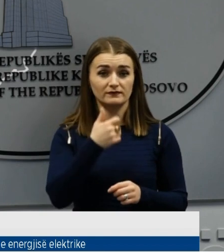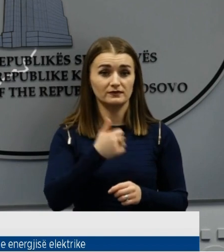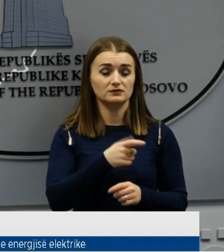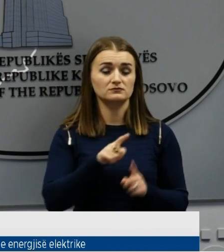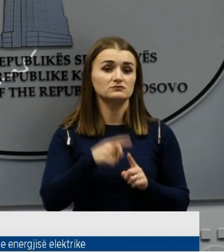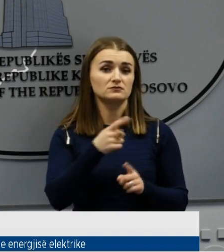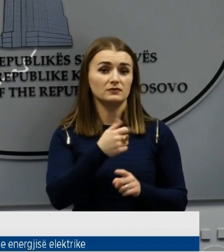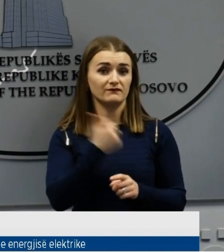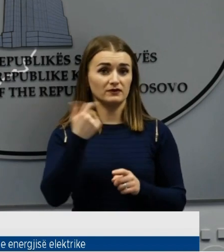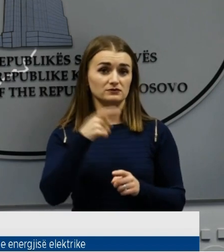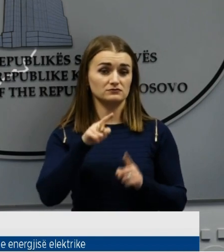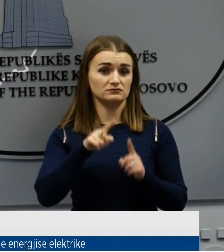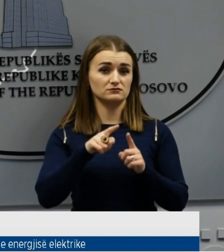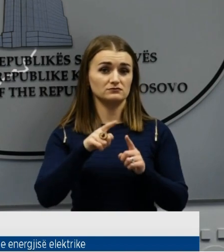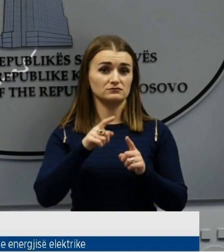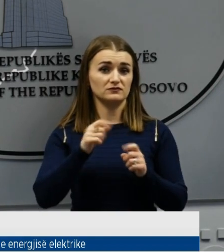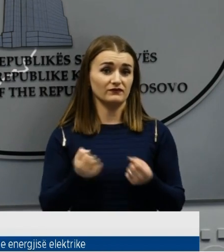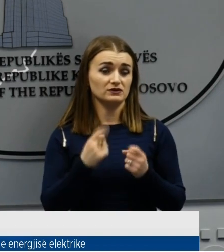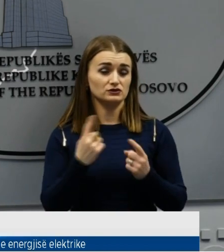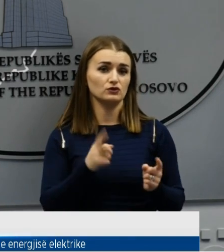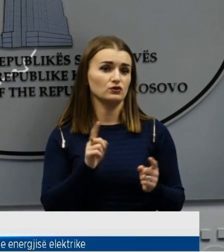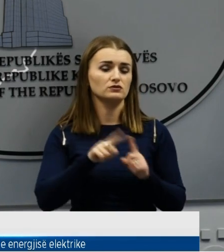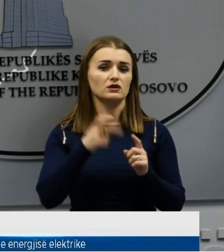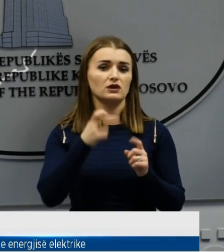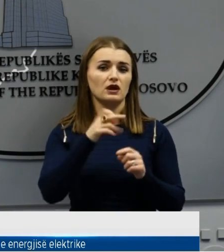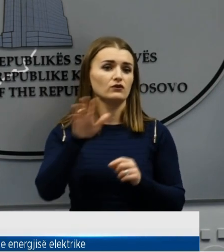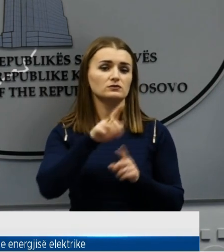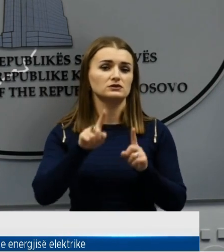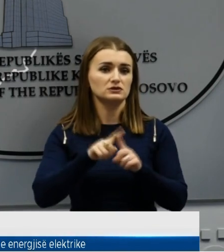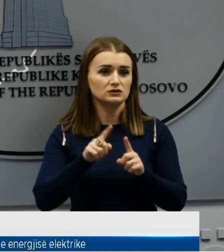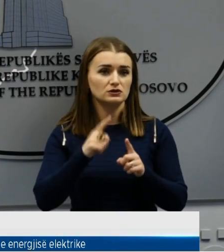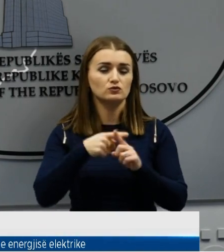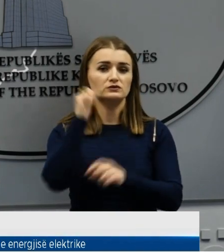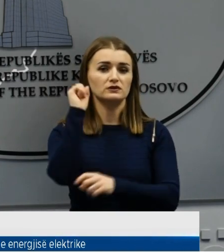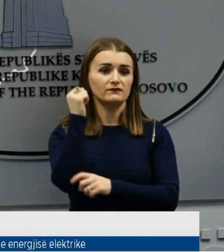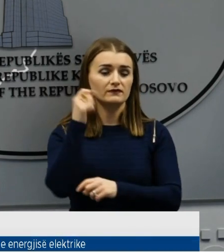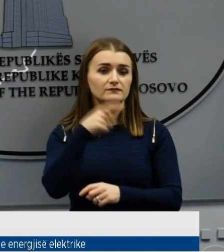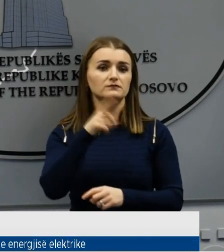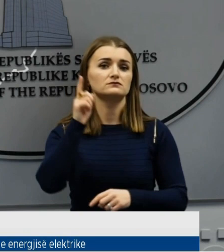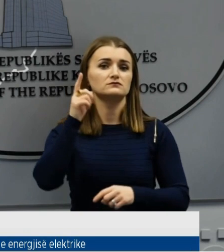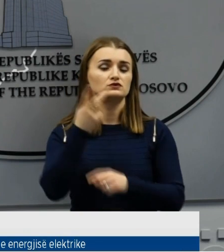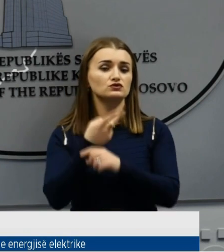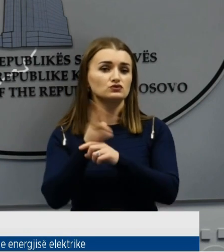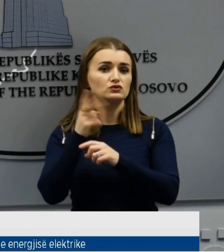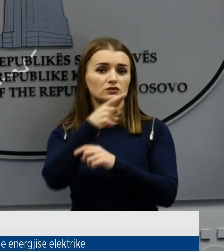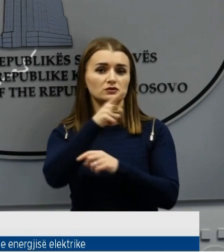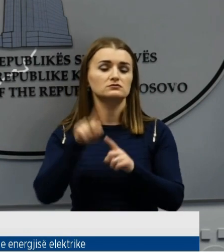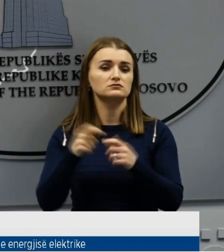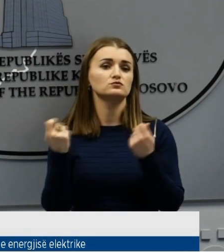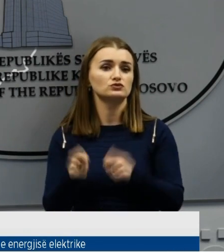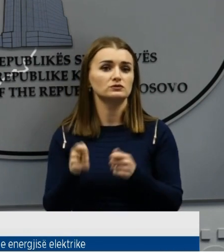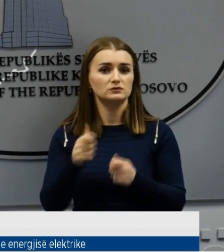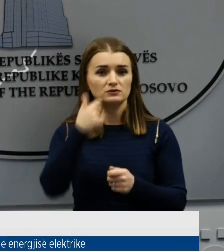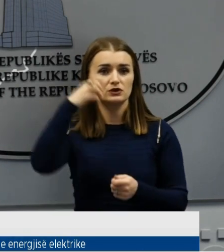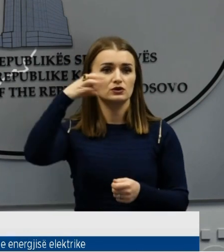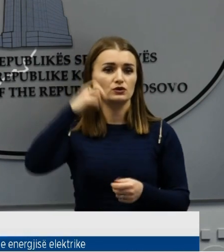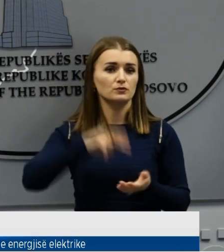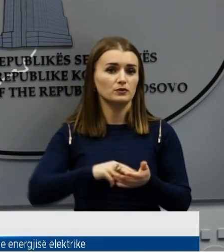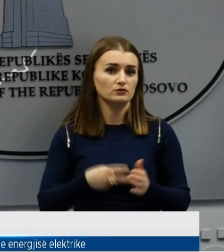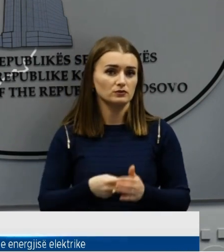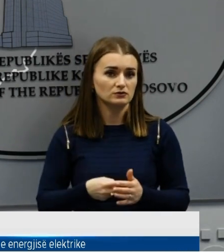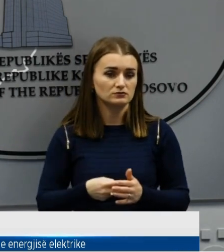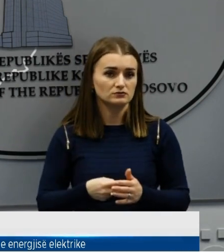në Bashkimin Evropian është duke lajmëruar mbylljen e fabrikave si pasojë krizës energjetike. Edhe në vende tjera, shumë të zhvilluara se